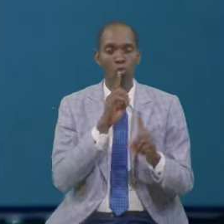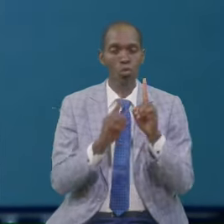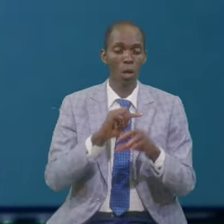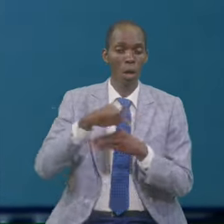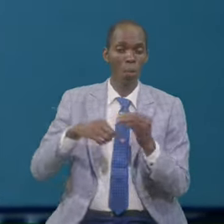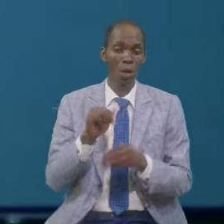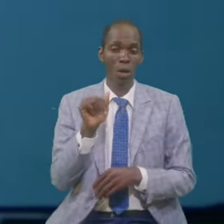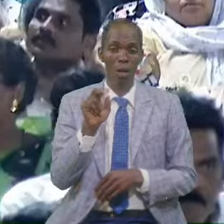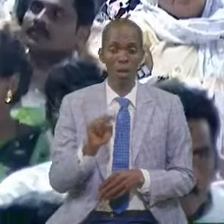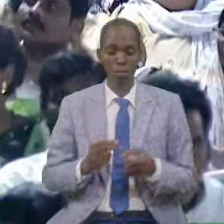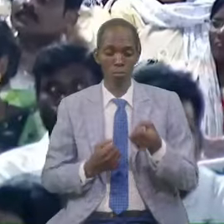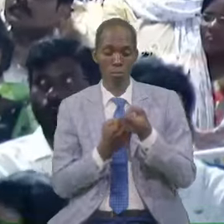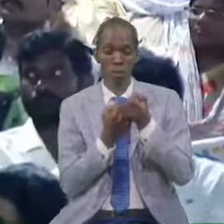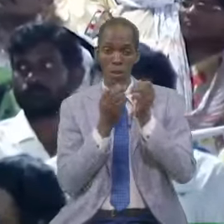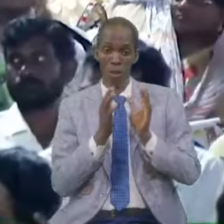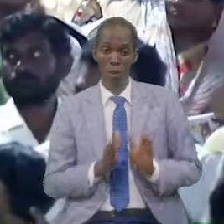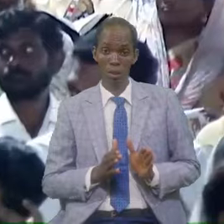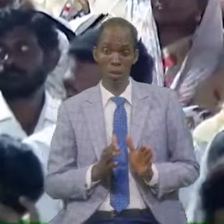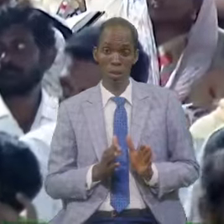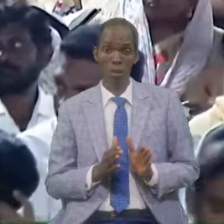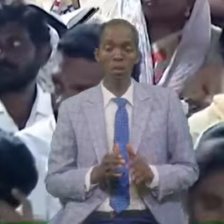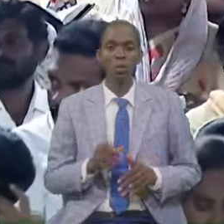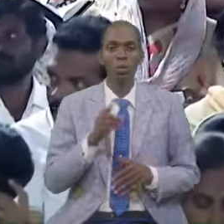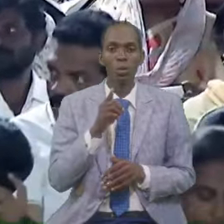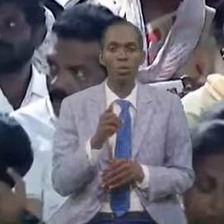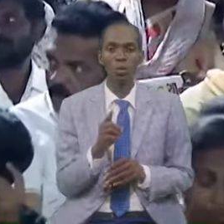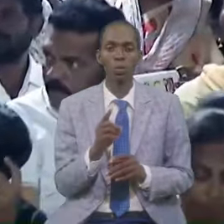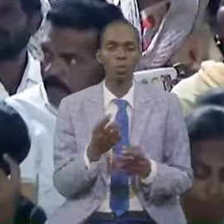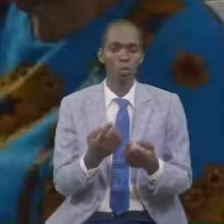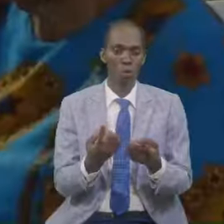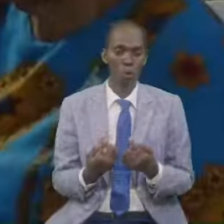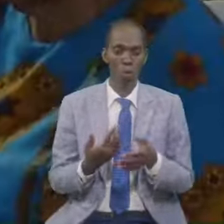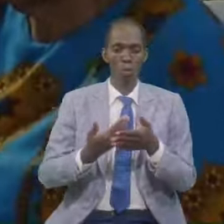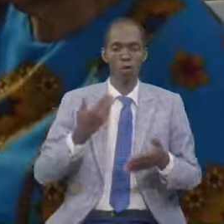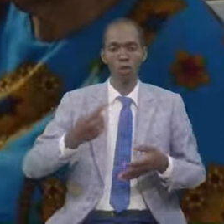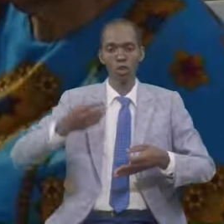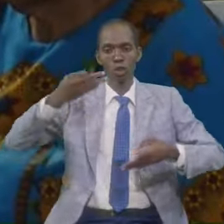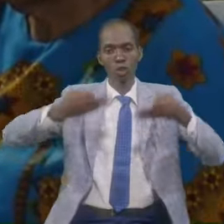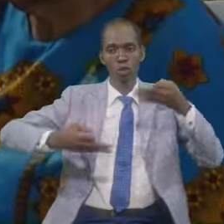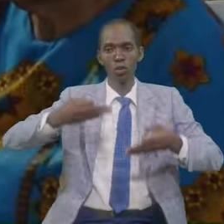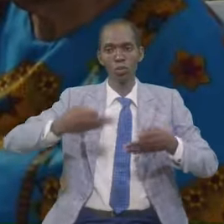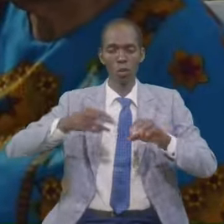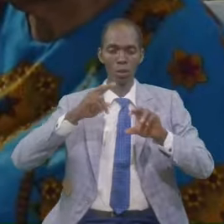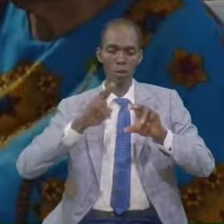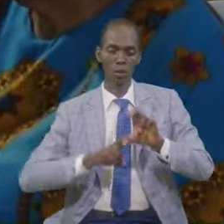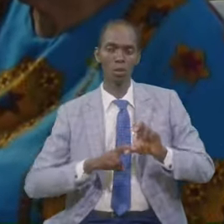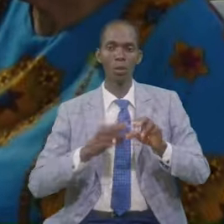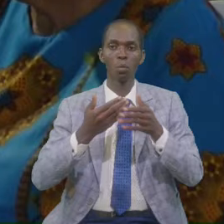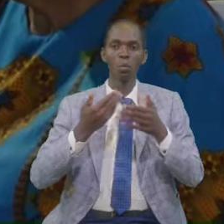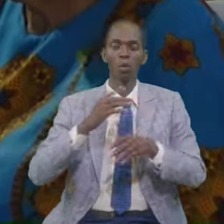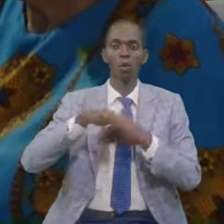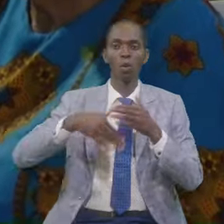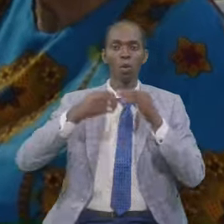ఒక న్యాయవాది గురించి మాట్లాడితే. You come before the judgment seat of the almighty God. ఆయన సర్వశక్తిగల దేవునిగా